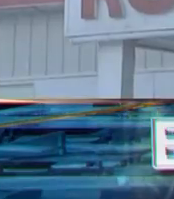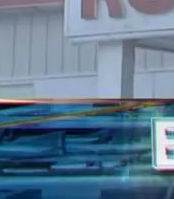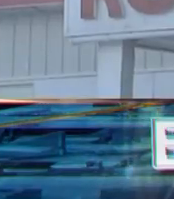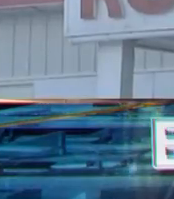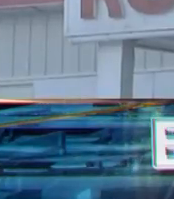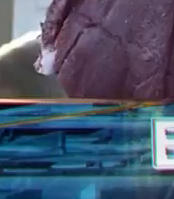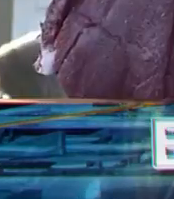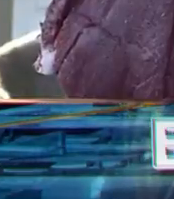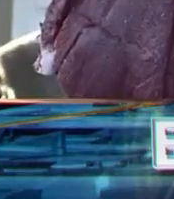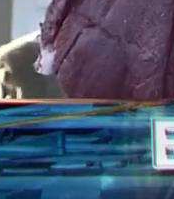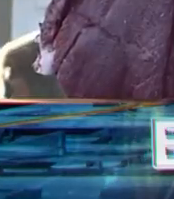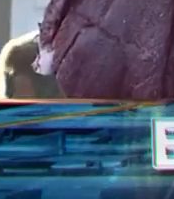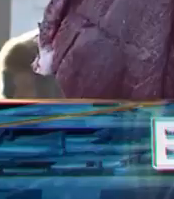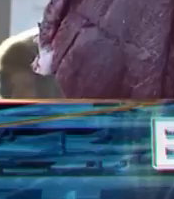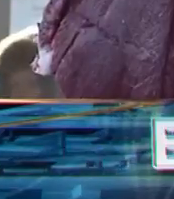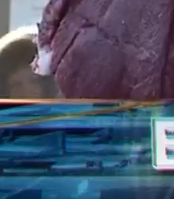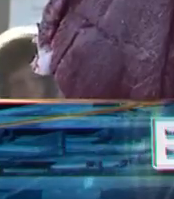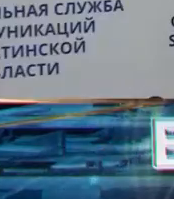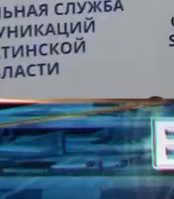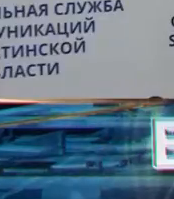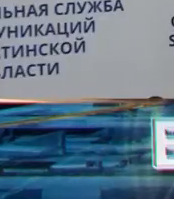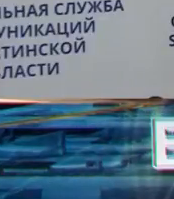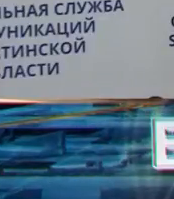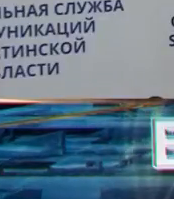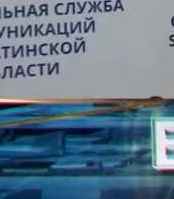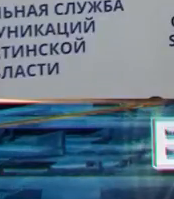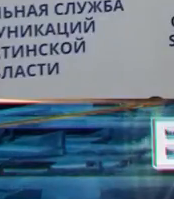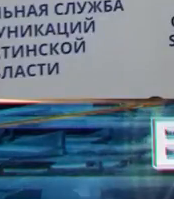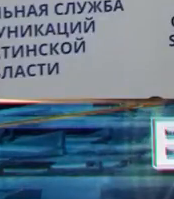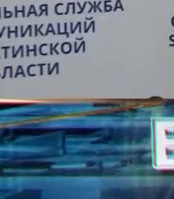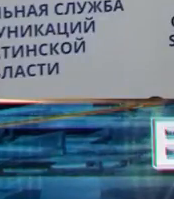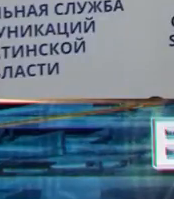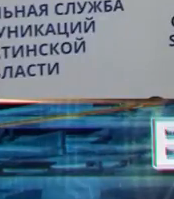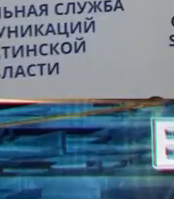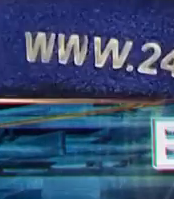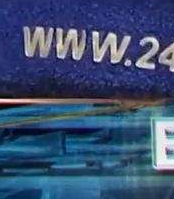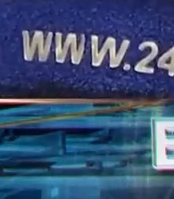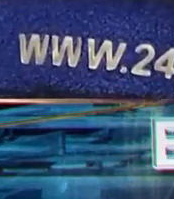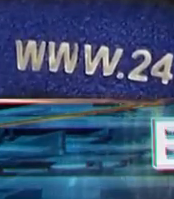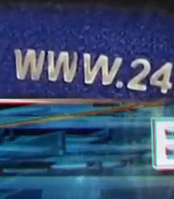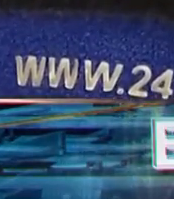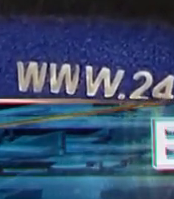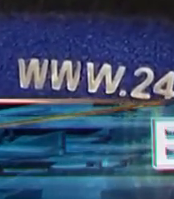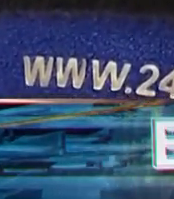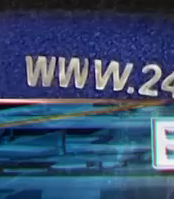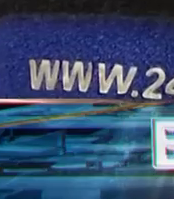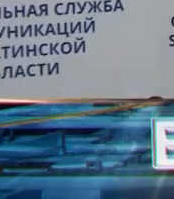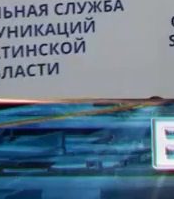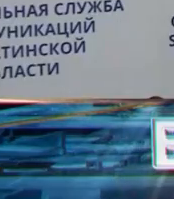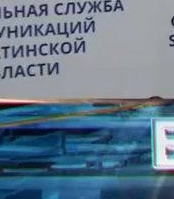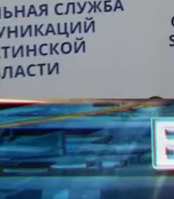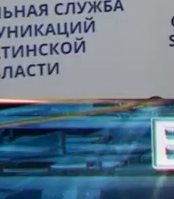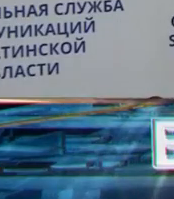ет павильондарының жұмыс істеуіне рұқсат. Мемлекеттік нысандарға құрылыс жұмыстарына рұқсат беріп отырмыз. Ол жерде